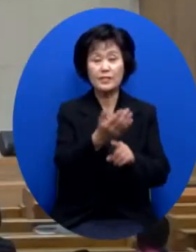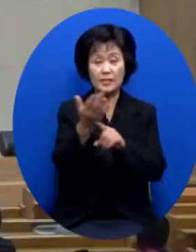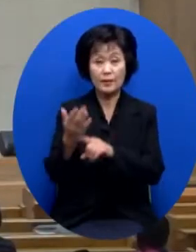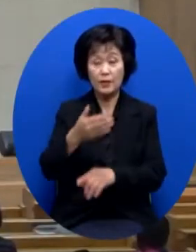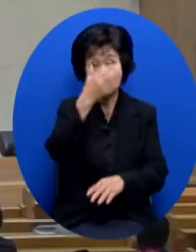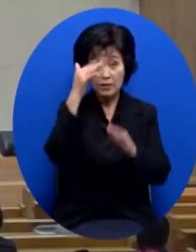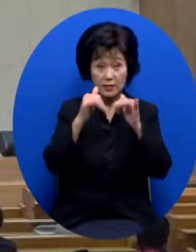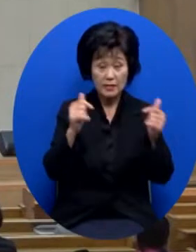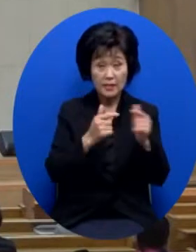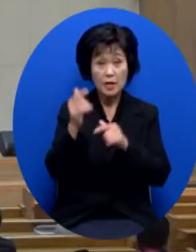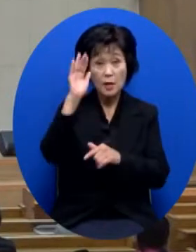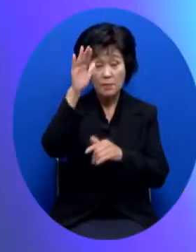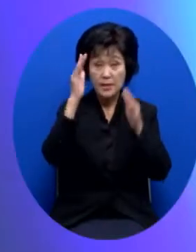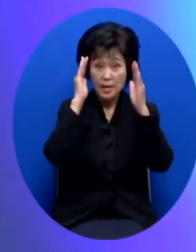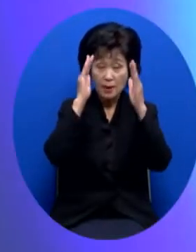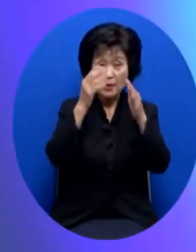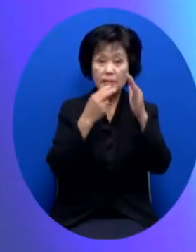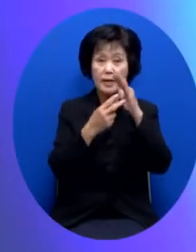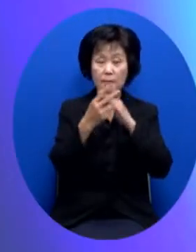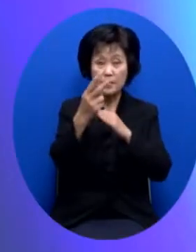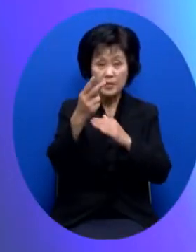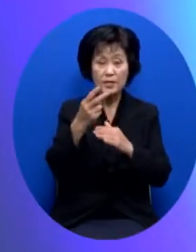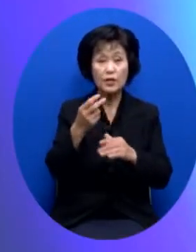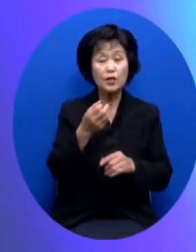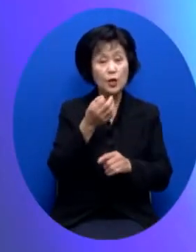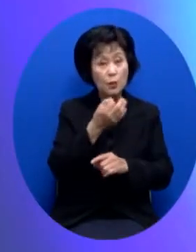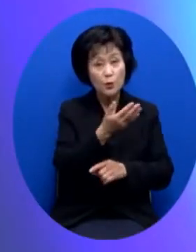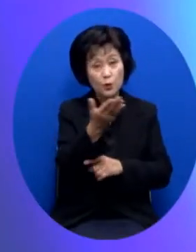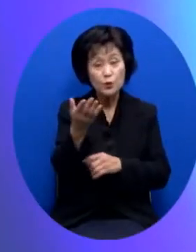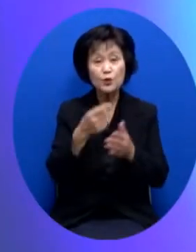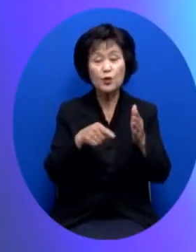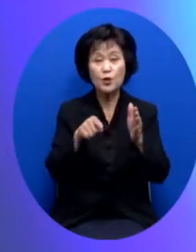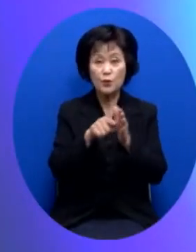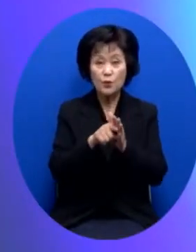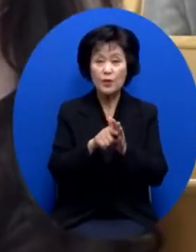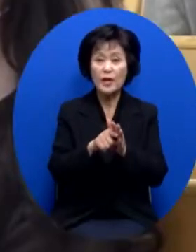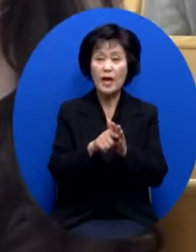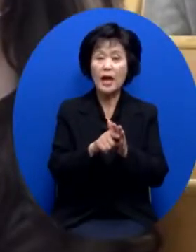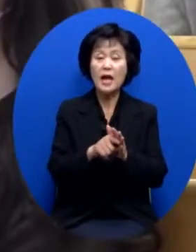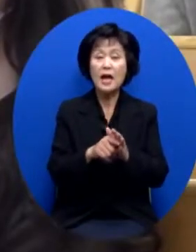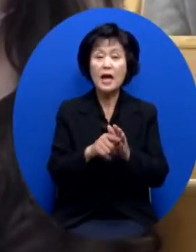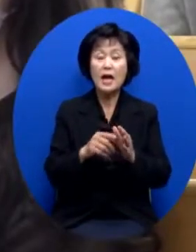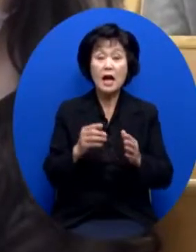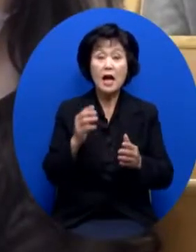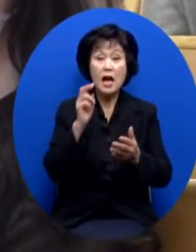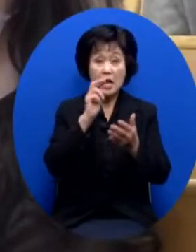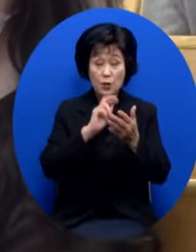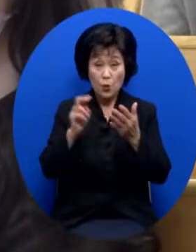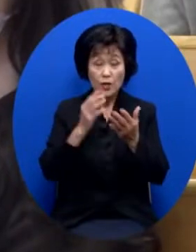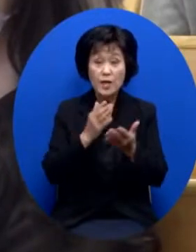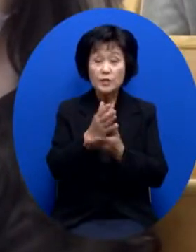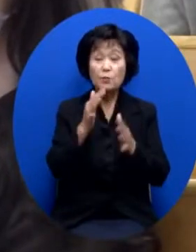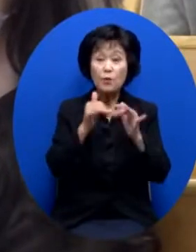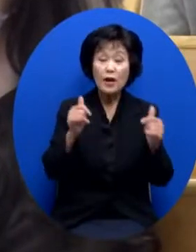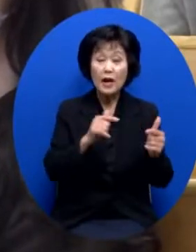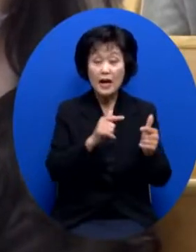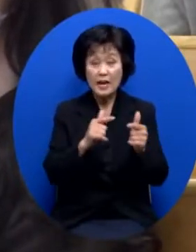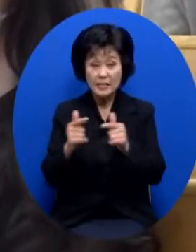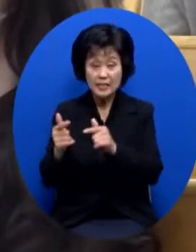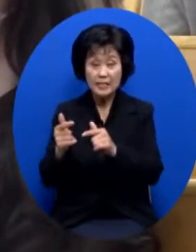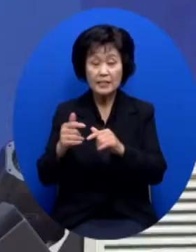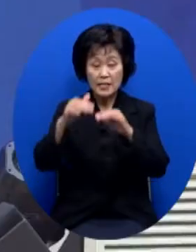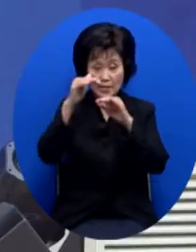청년들에게 미래의 방향과 비전을 제시하기 위한 강연과 크리스천 뮤지션들의 스토리를 담은 토크 콘서트가